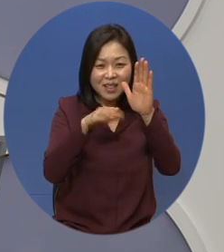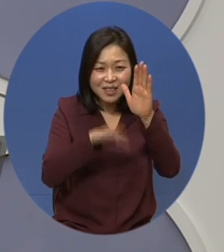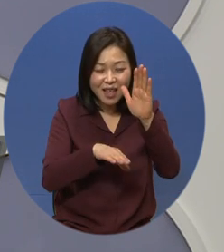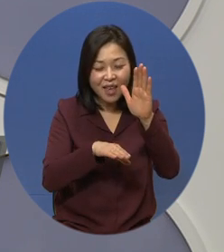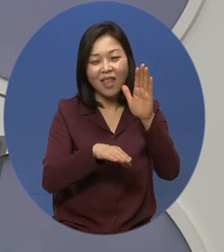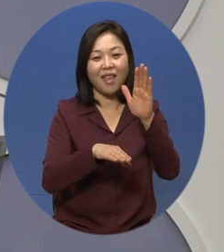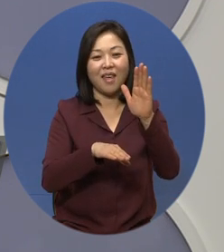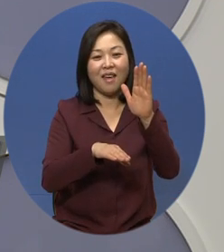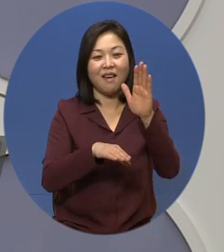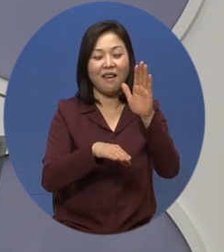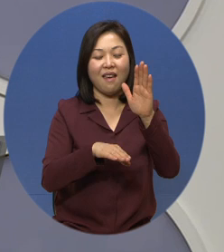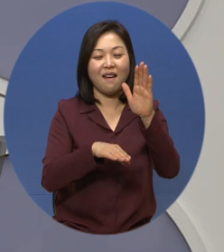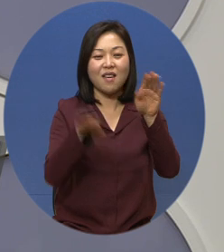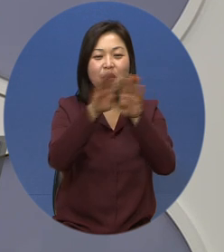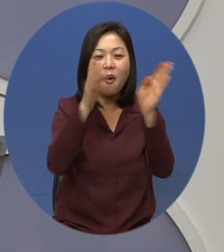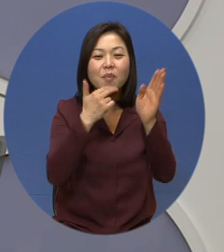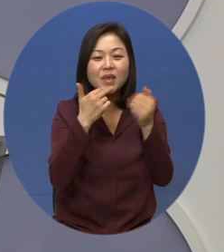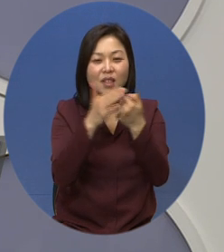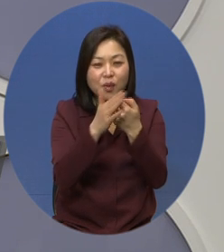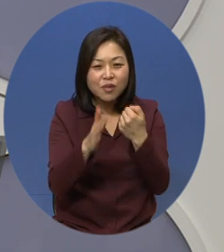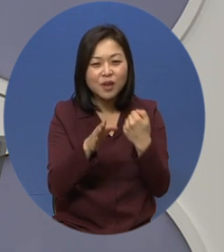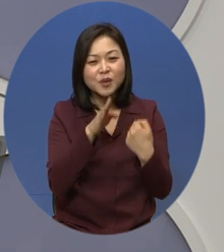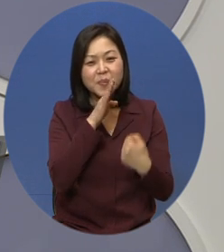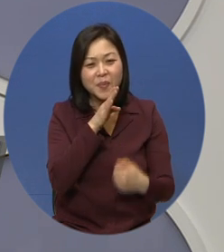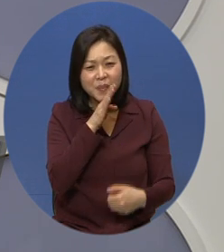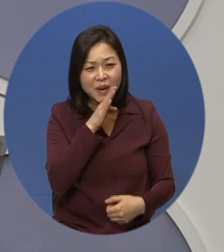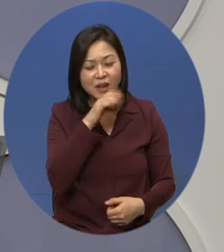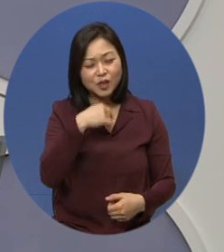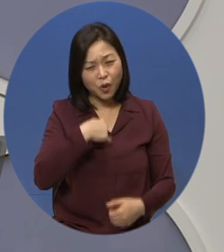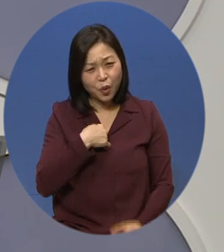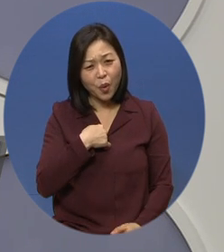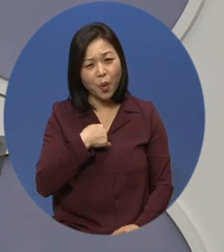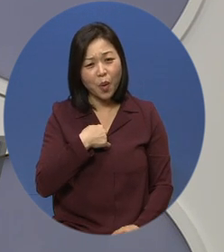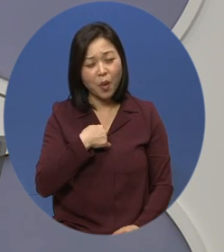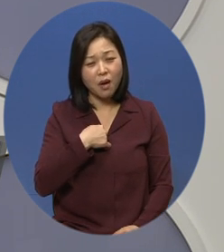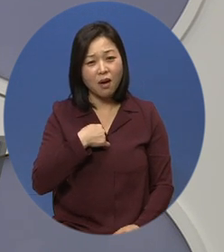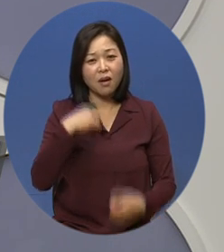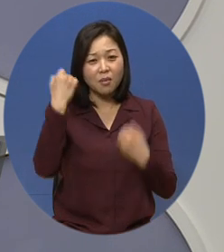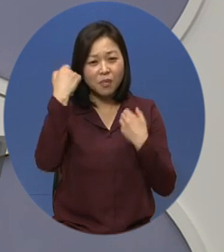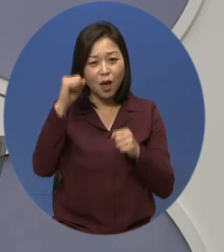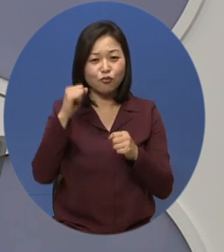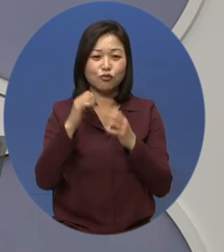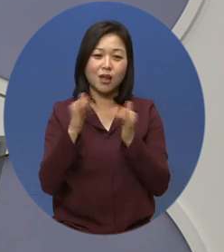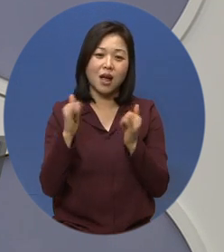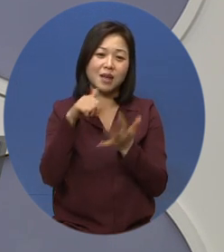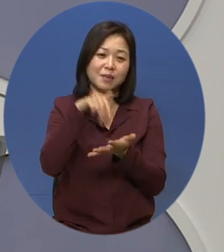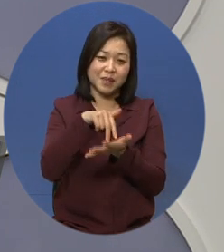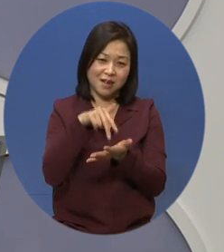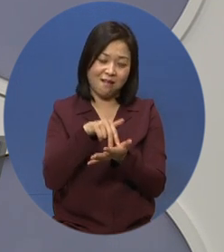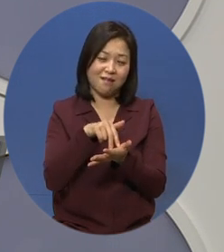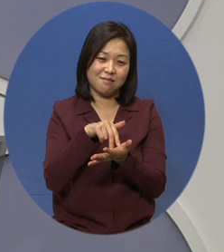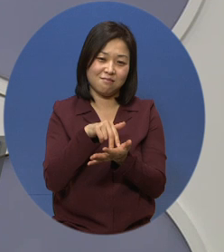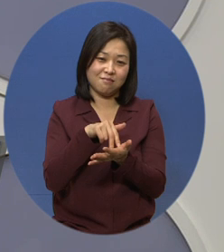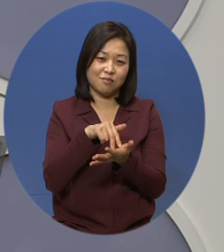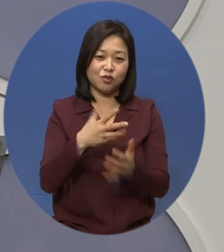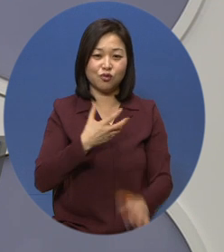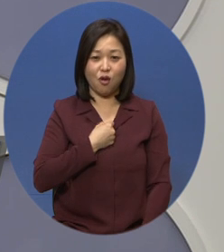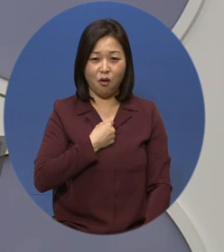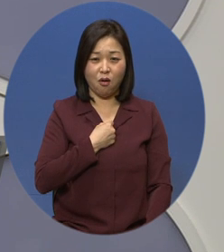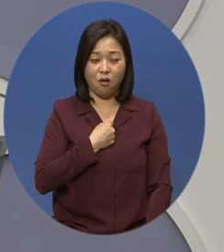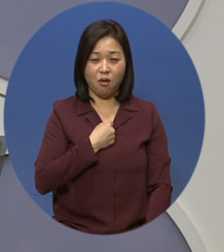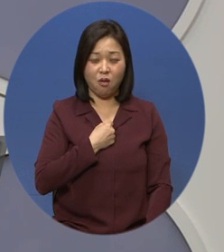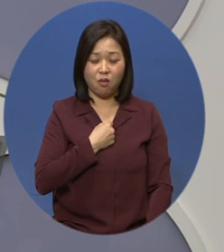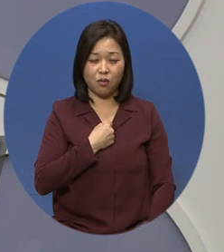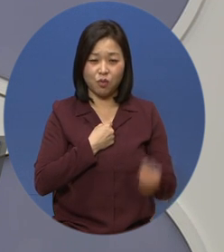이제 개 보물 못해 가지고 정말 저도 그 당시에 인제 배우의 입장으로서 충격도